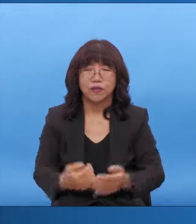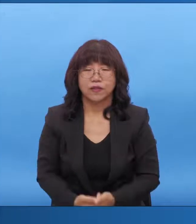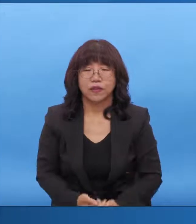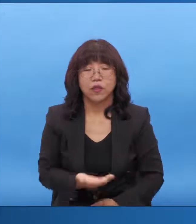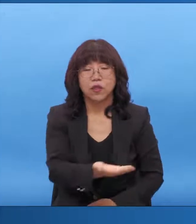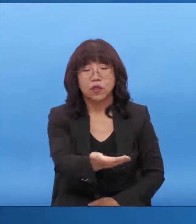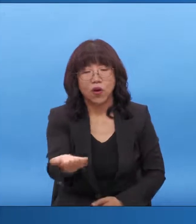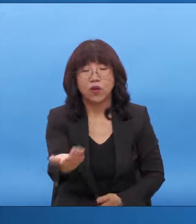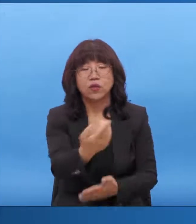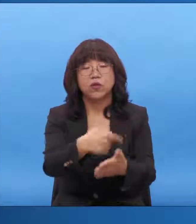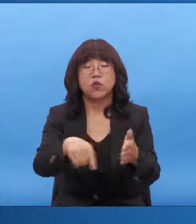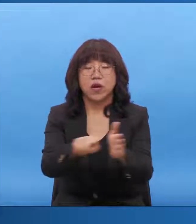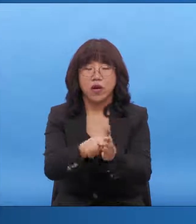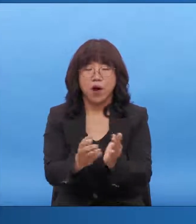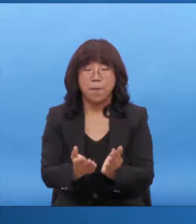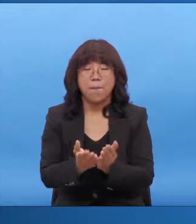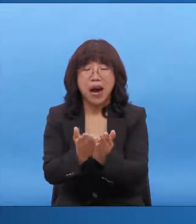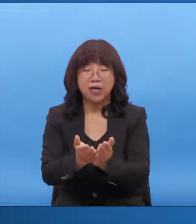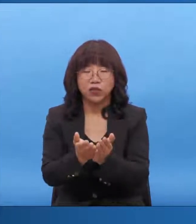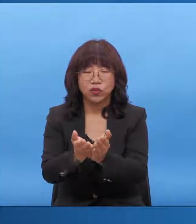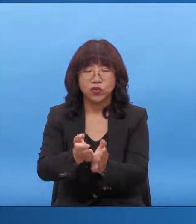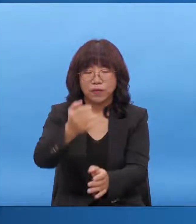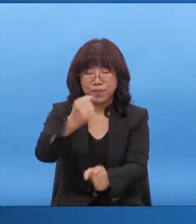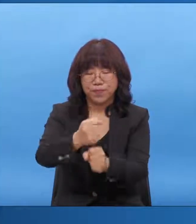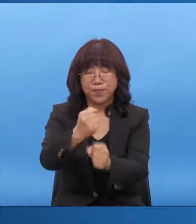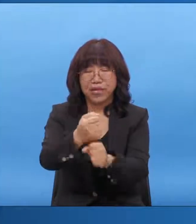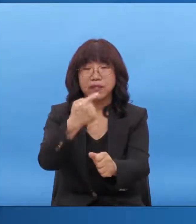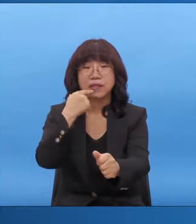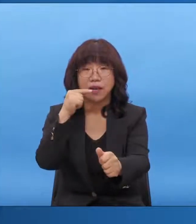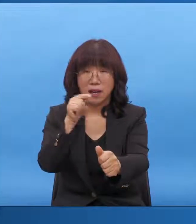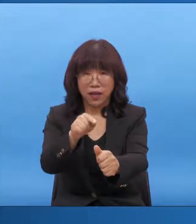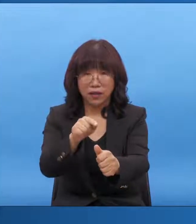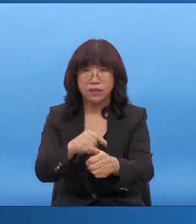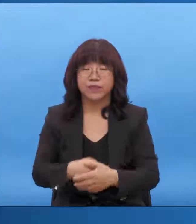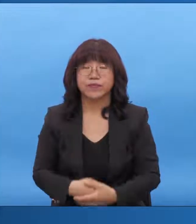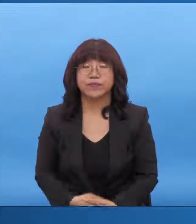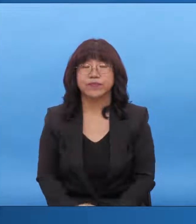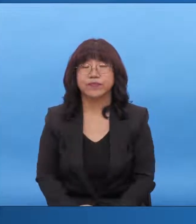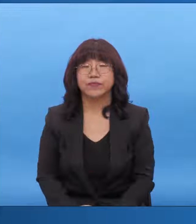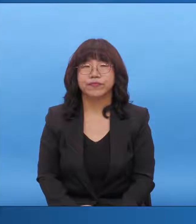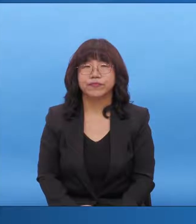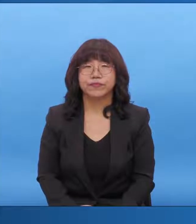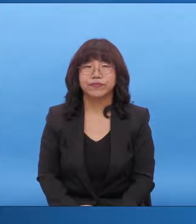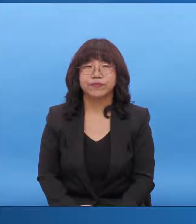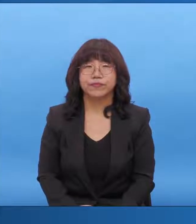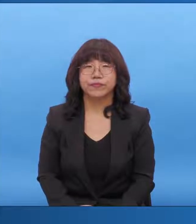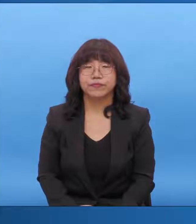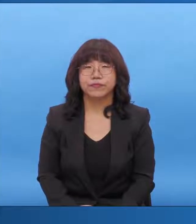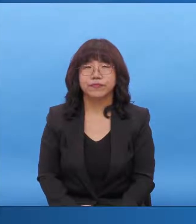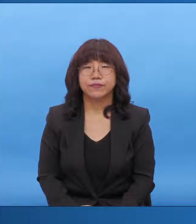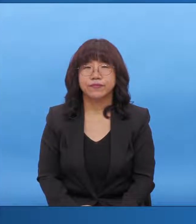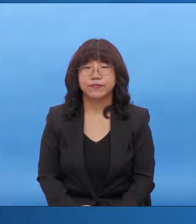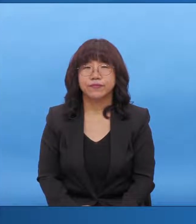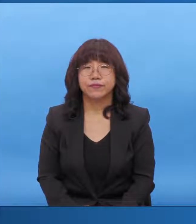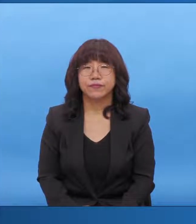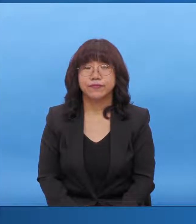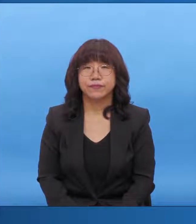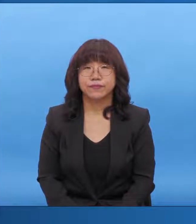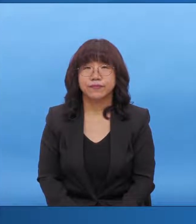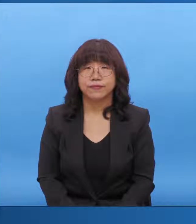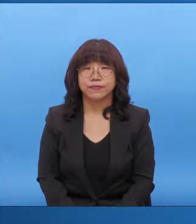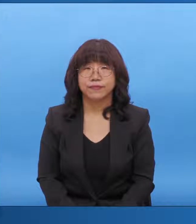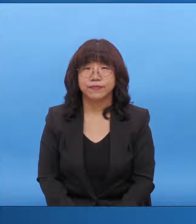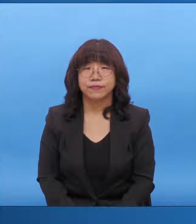너를 위하여 방주를 만들어라. So make yourself an ark. 하나님을 위해서 성전 짓는